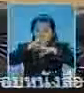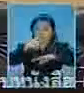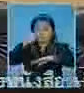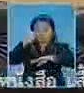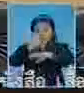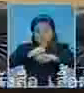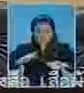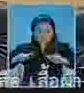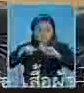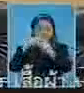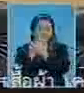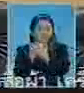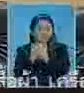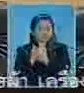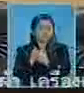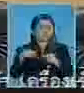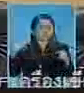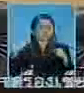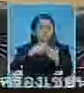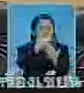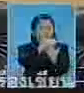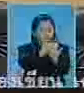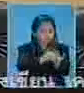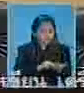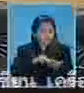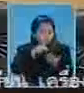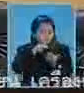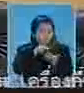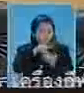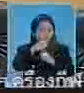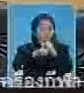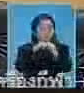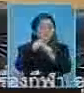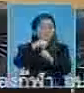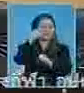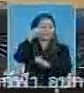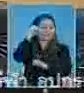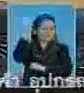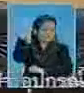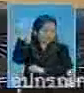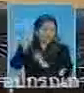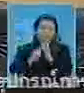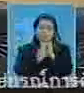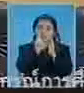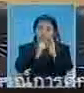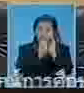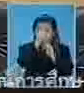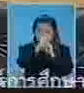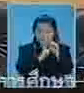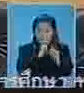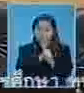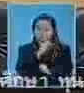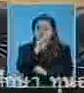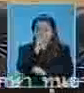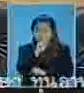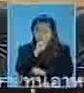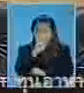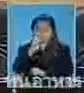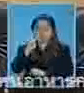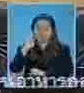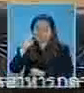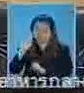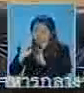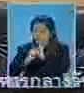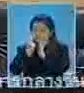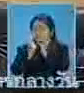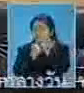กสครับว่าในช่วง10ปีที่ผ่านมาไม่ถึง10ปีครับตั้งแต่ปี2549